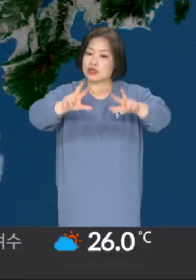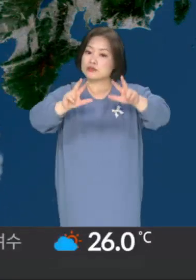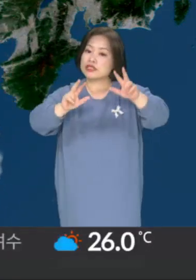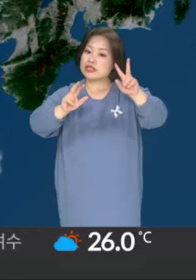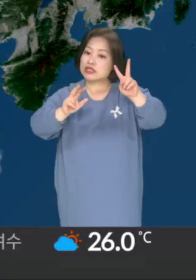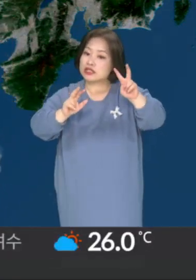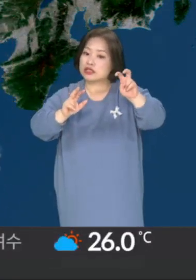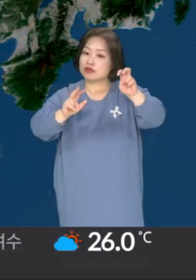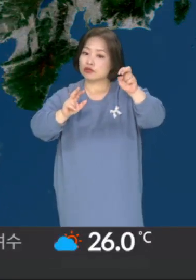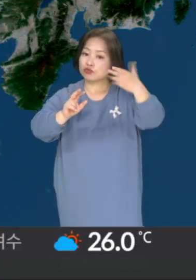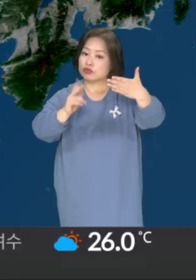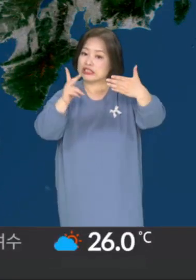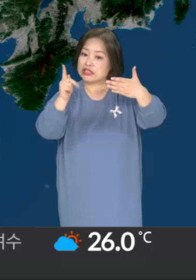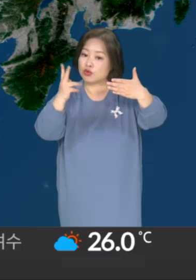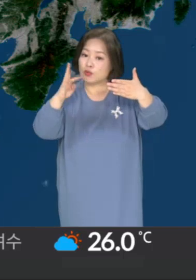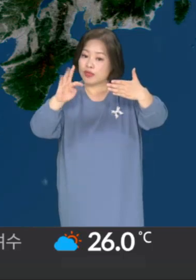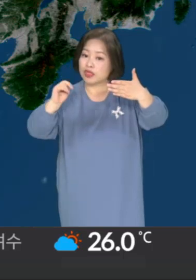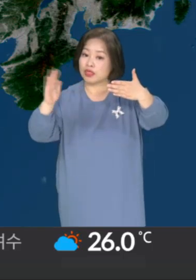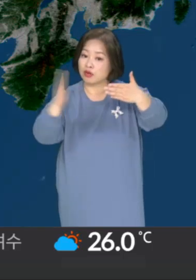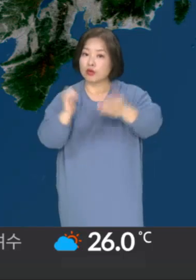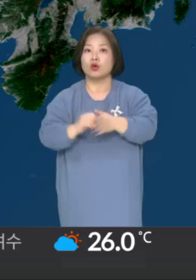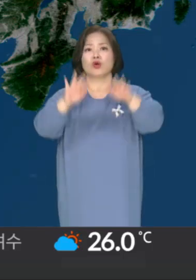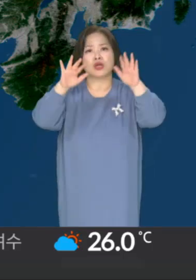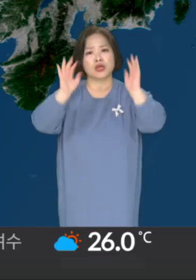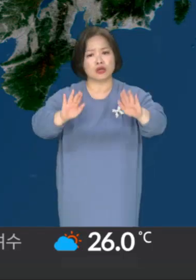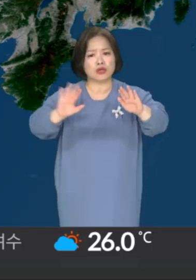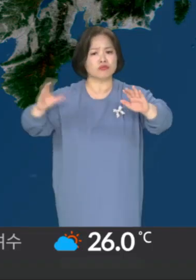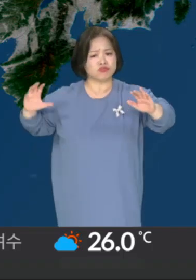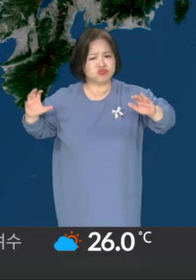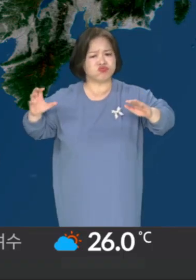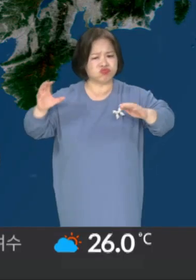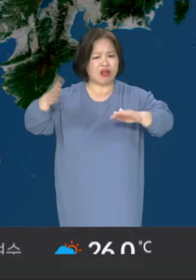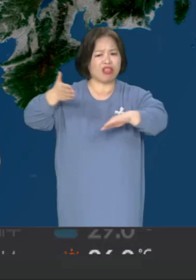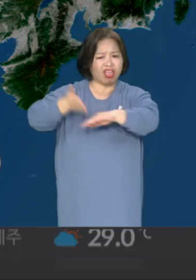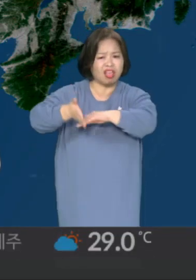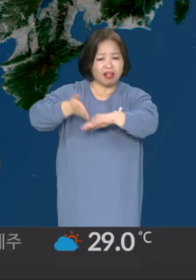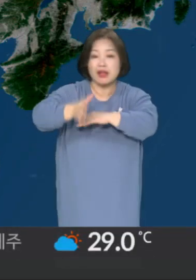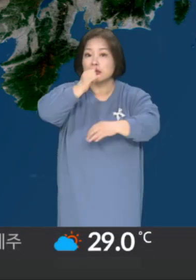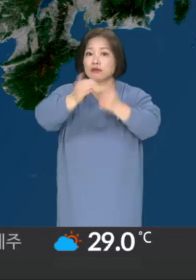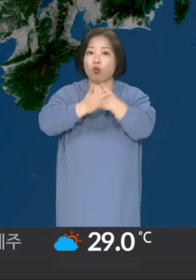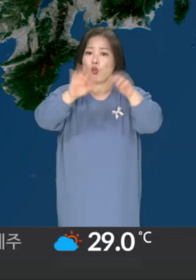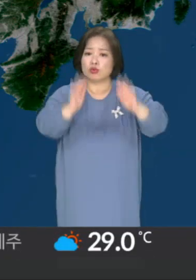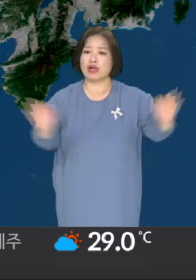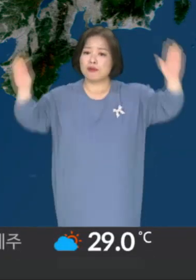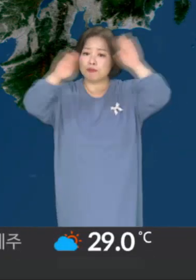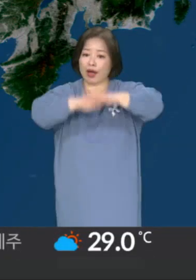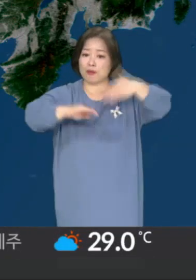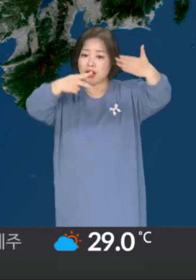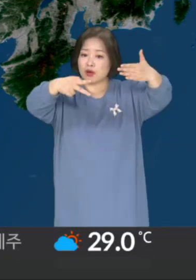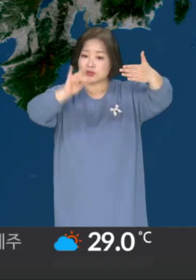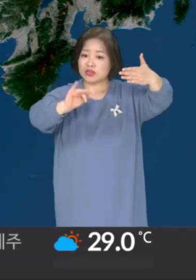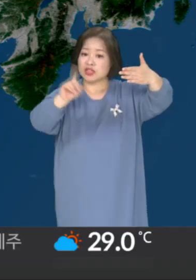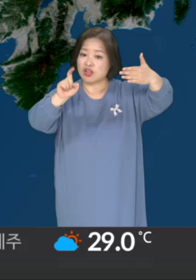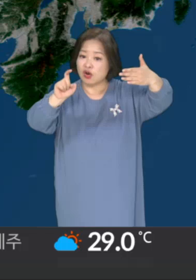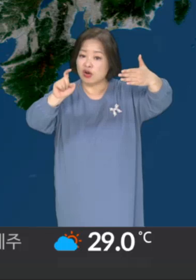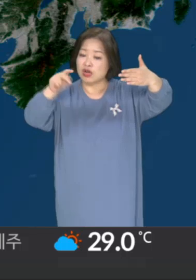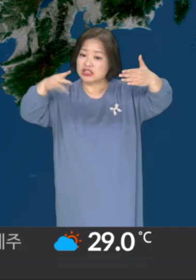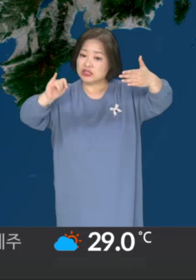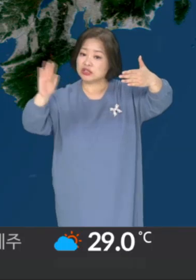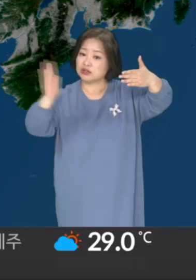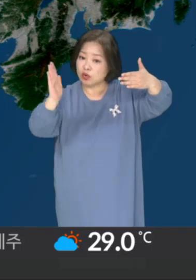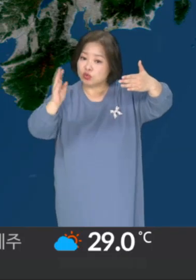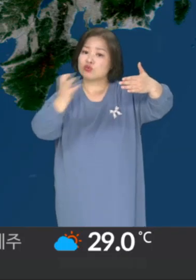29km로 북서진하고 있습니다 여전히 이동속도가 느린 편이라서 오늘 밤 9시에서 10시경 사이가